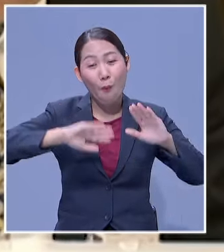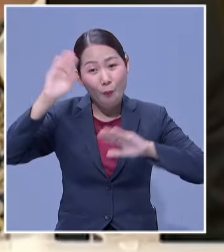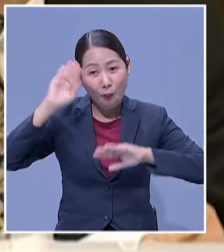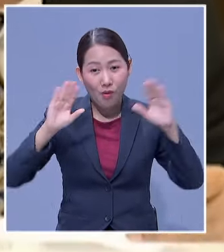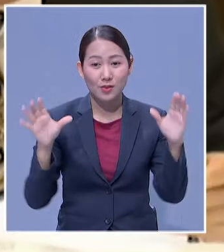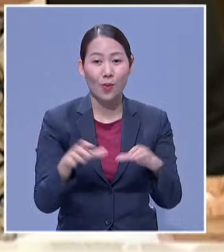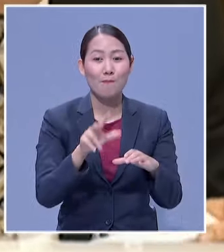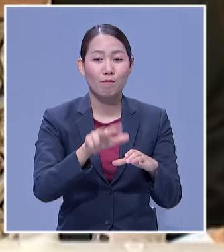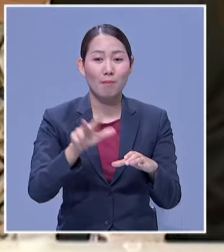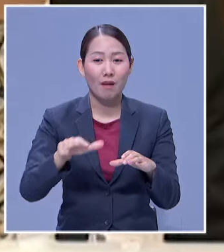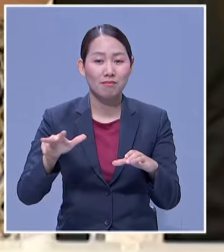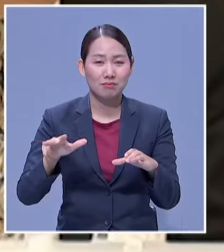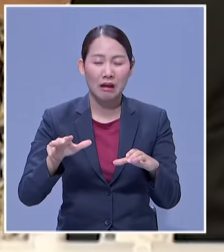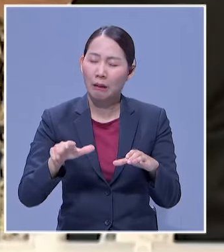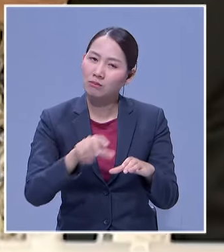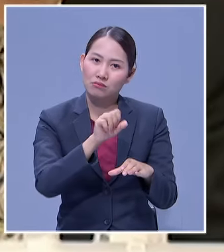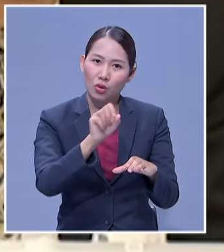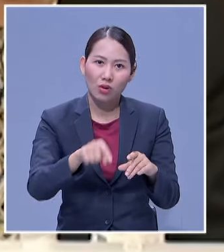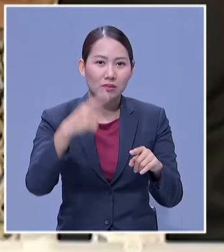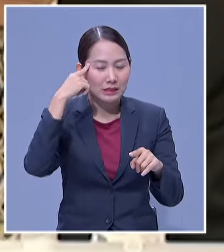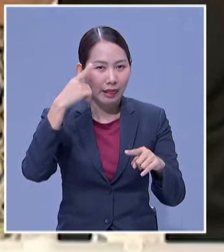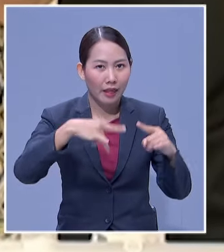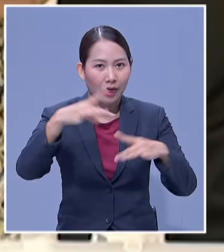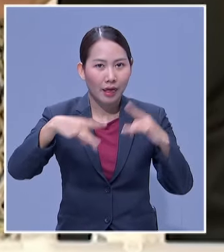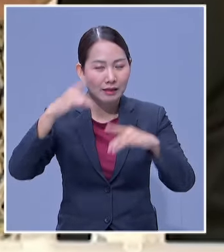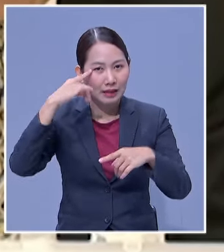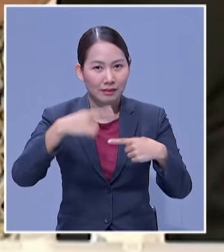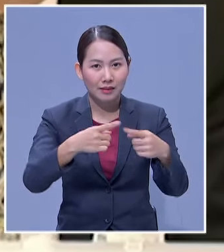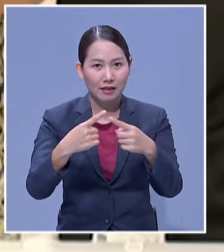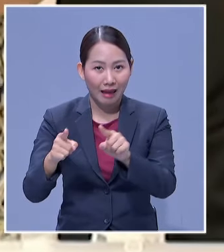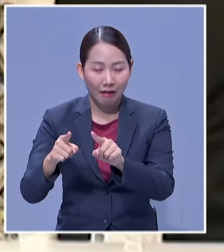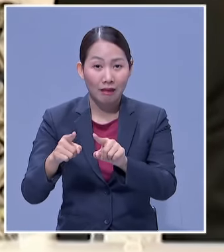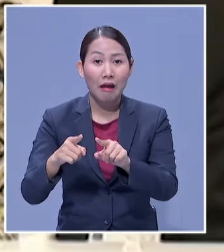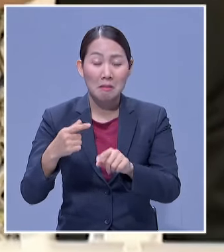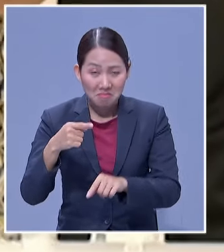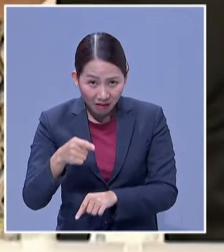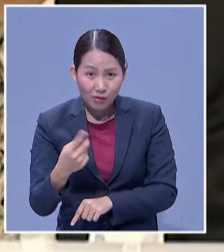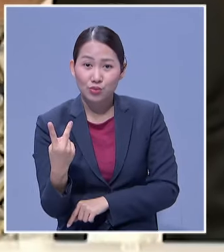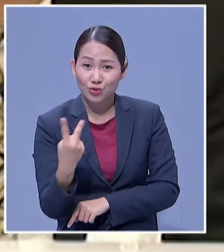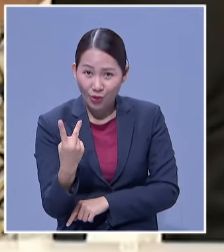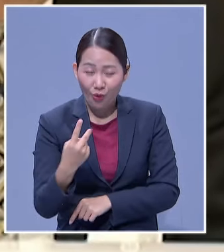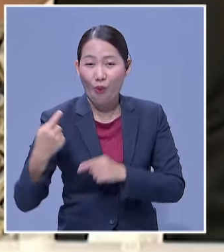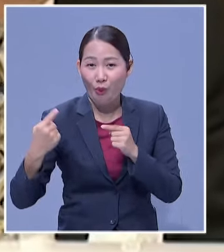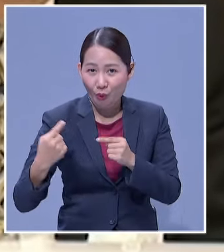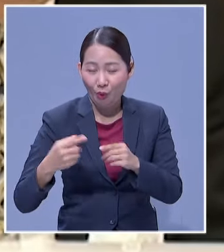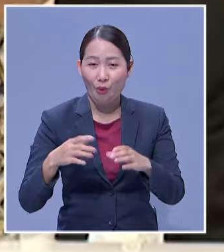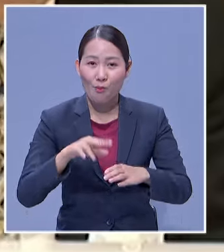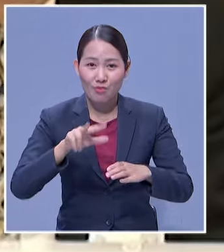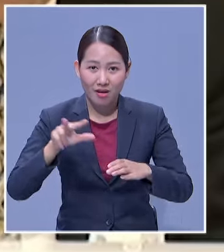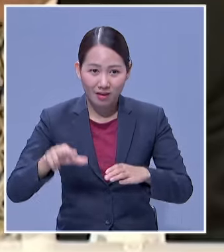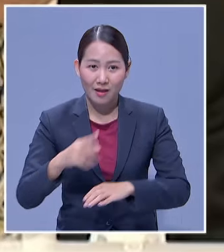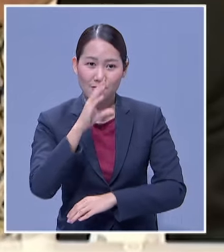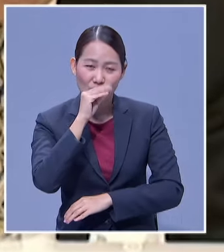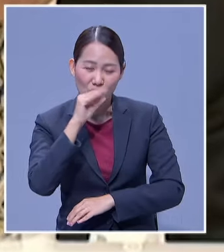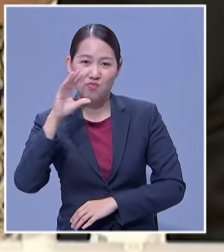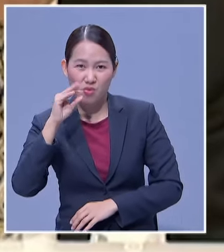การวิวาทะกันระหว่างต้องบอกว่าเป็นผู้ใหญ่ในพรรคด้วยนะทั้งคู่เทั้ง 2คนเป็นแกนนำคุณพว่าคุณหมอชน่า